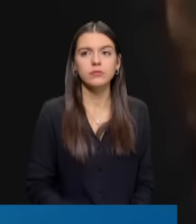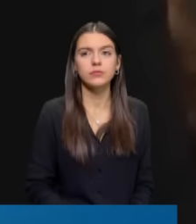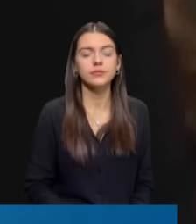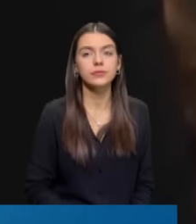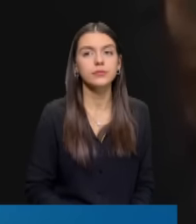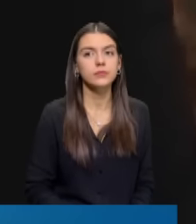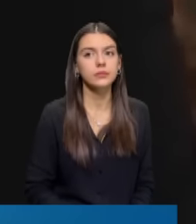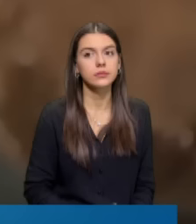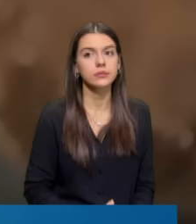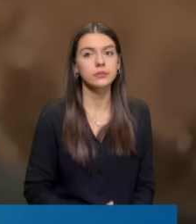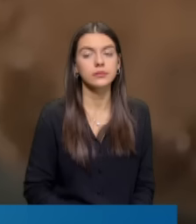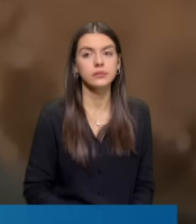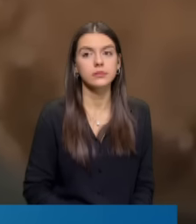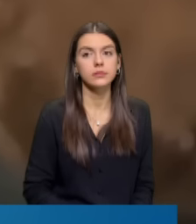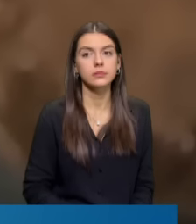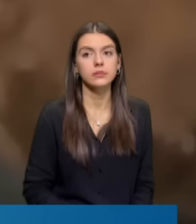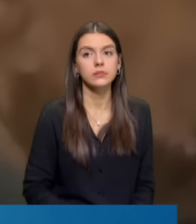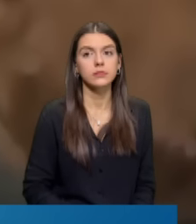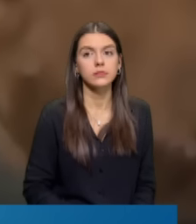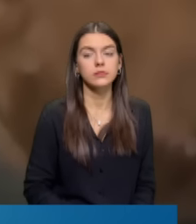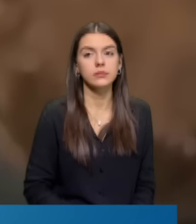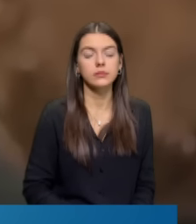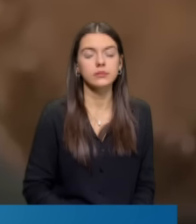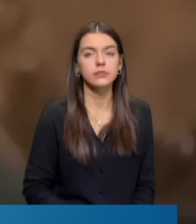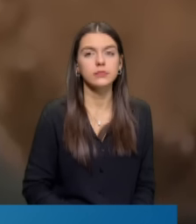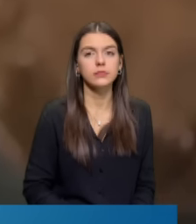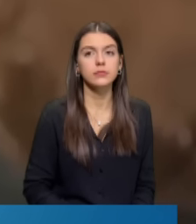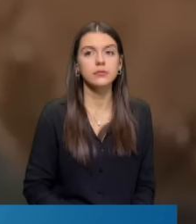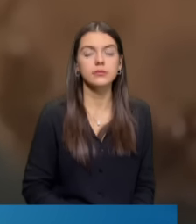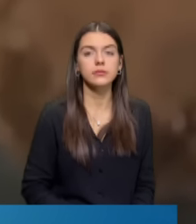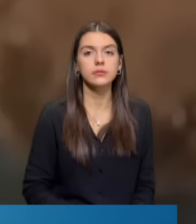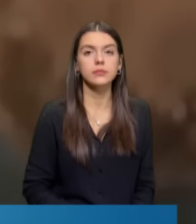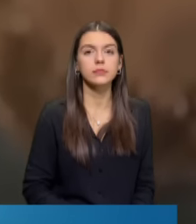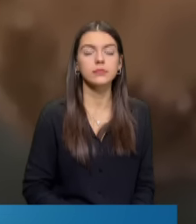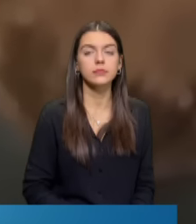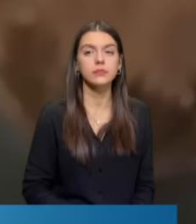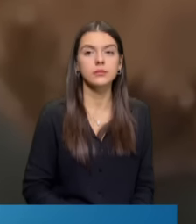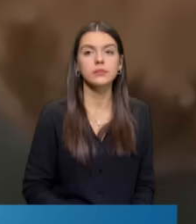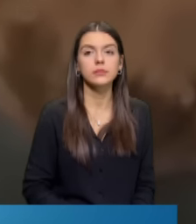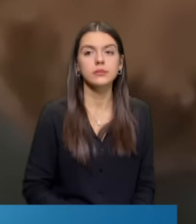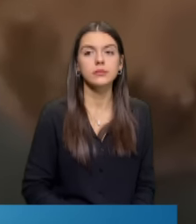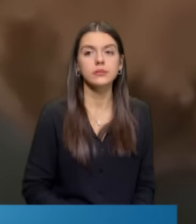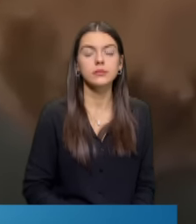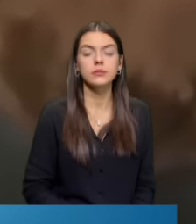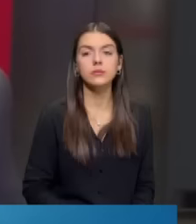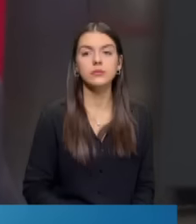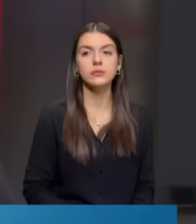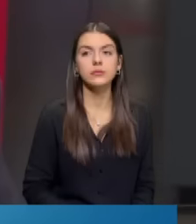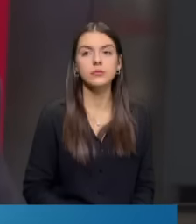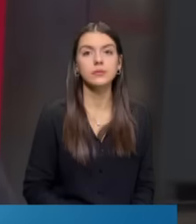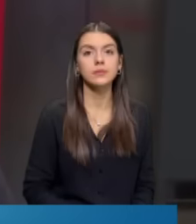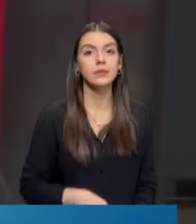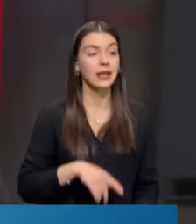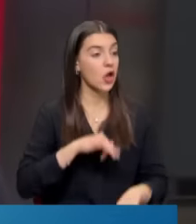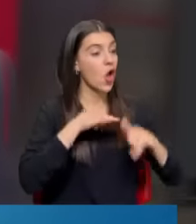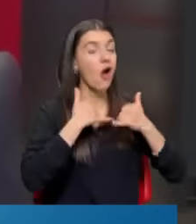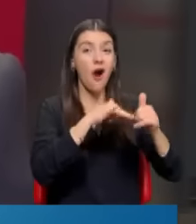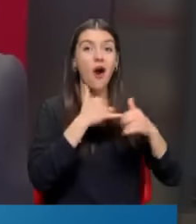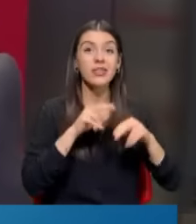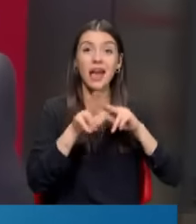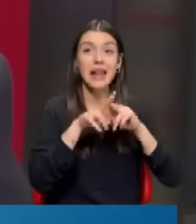ne sizi ne milletimi ne de devletimi bu halde görmeseydim. Canlandırdığı